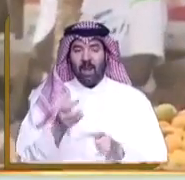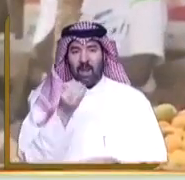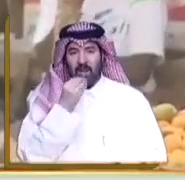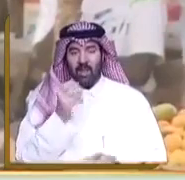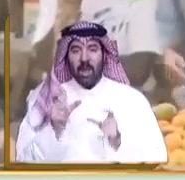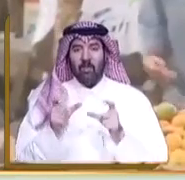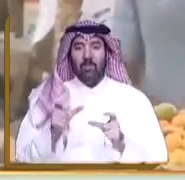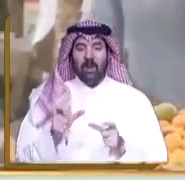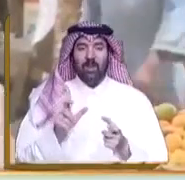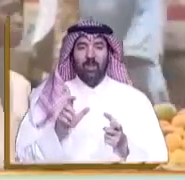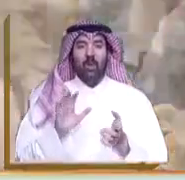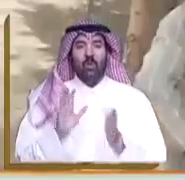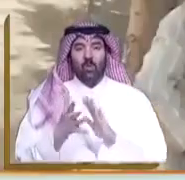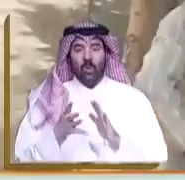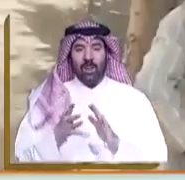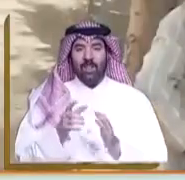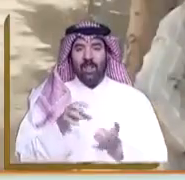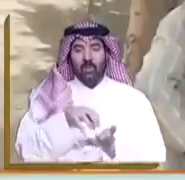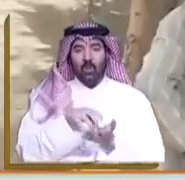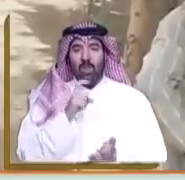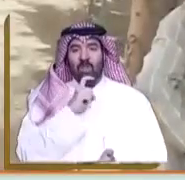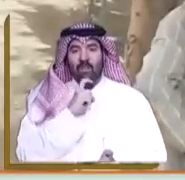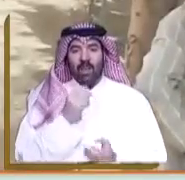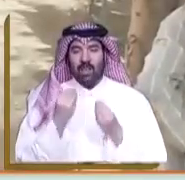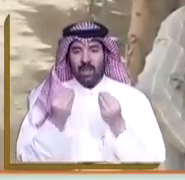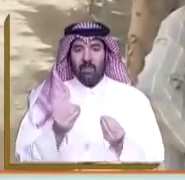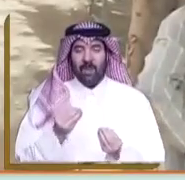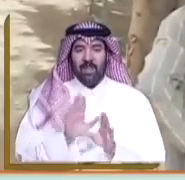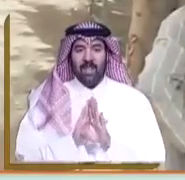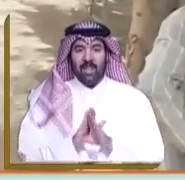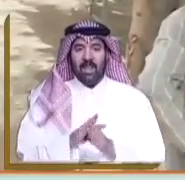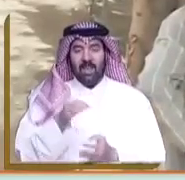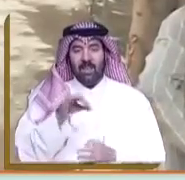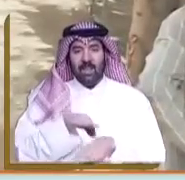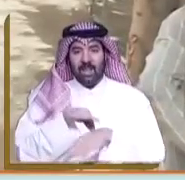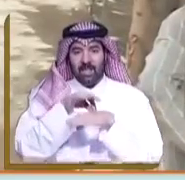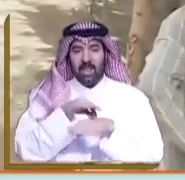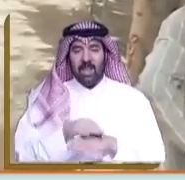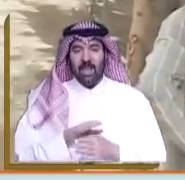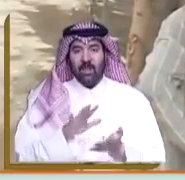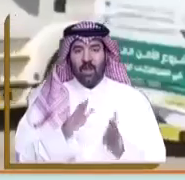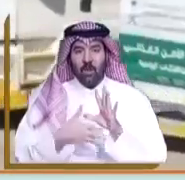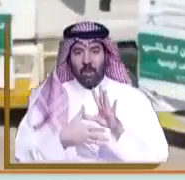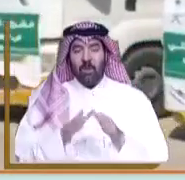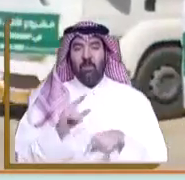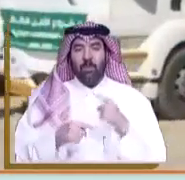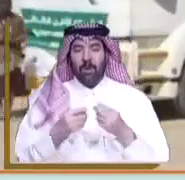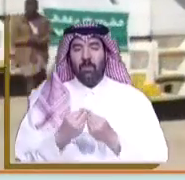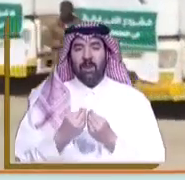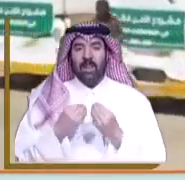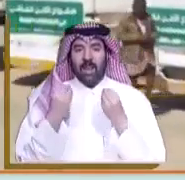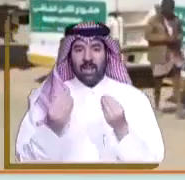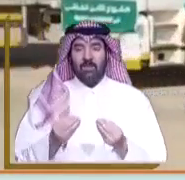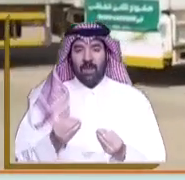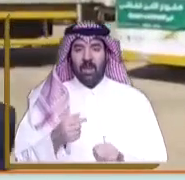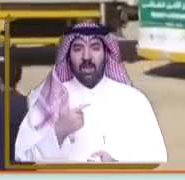وحماية الدول الأكثر ضعفا وتقديم المساعدات الإنسانية العابرة للقارات، حيث قدمت المملكة